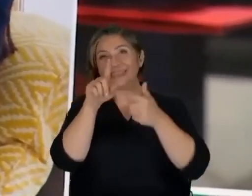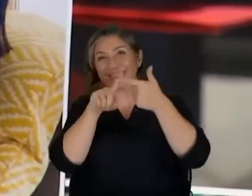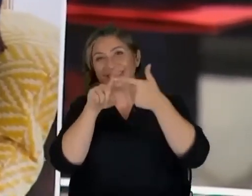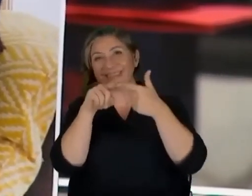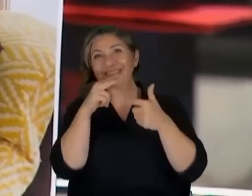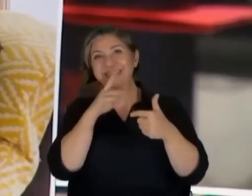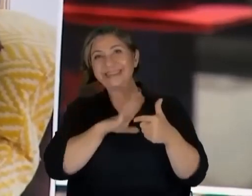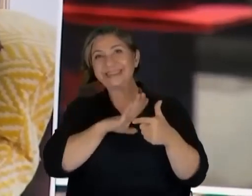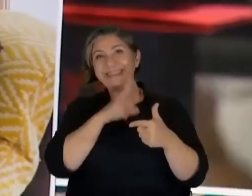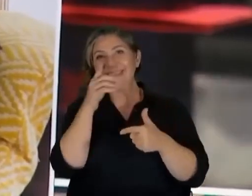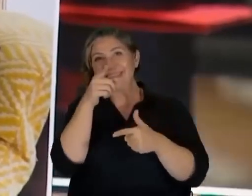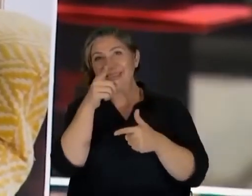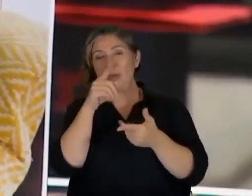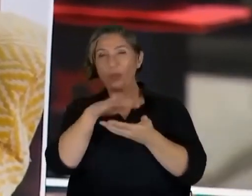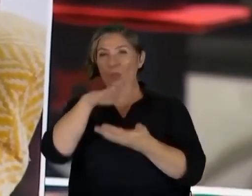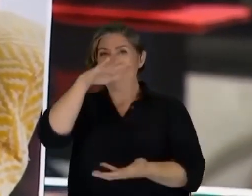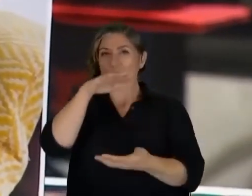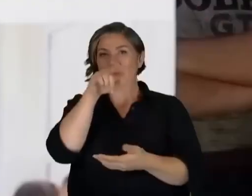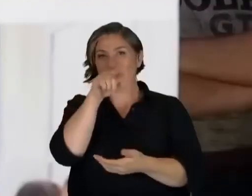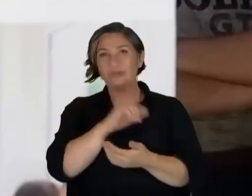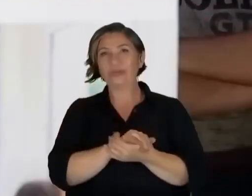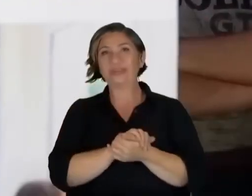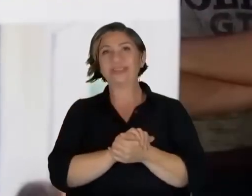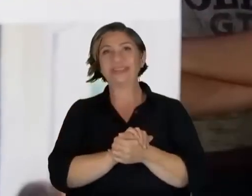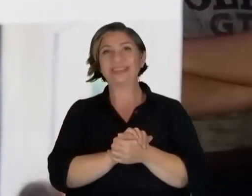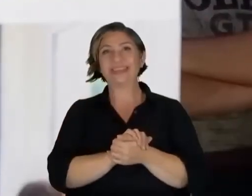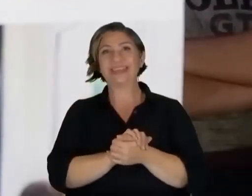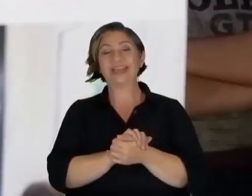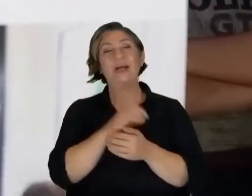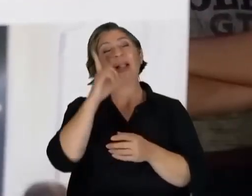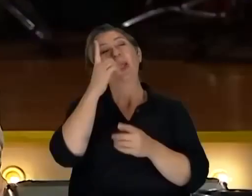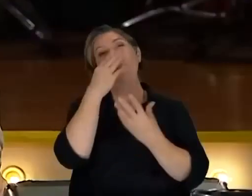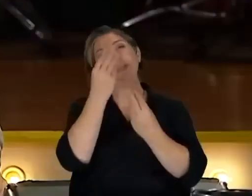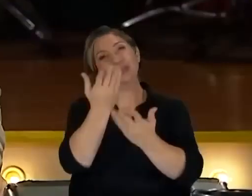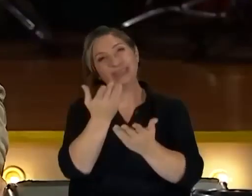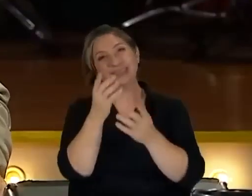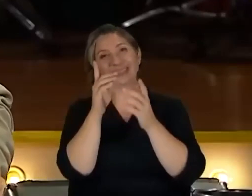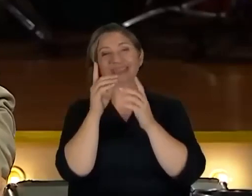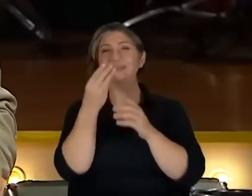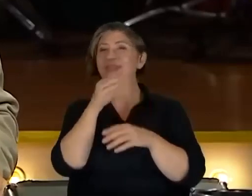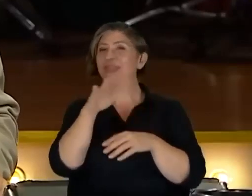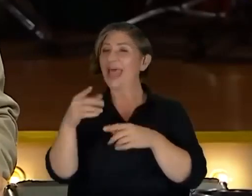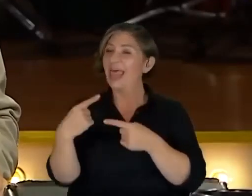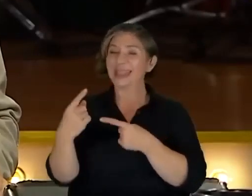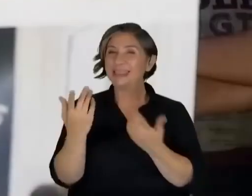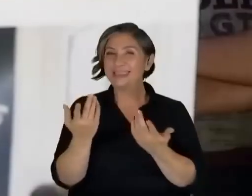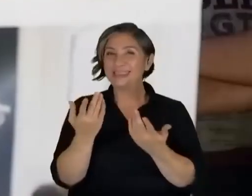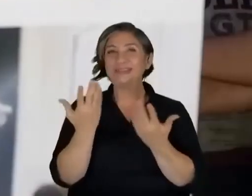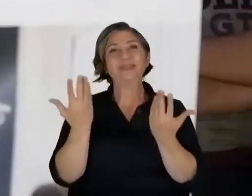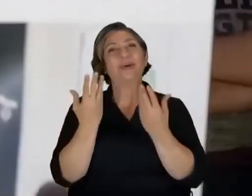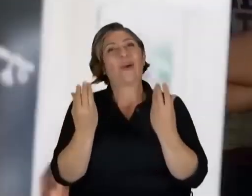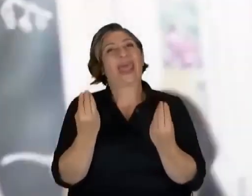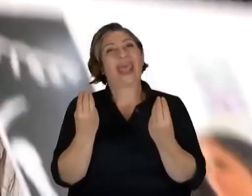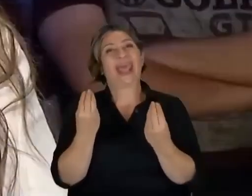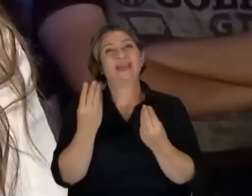çıkan ufaklığımızda. Büyümüş o hali birazcık o. Evet onun büyümüş hali. Evet. Allah bağışlasın. Teşekkürler. Nasıl çocuklarla aran? Çok